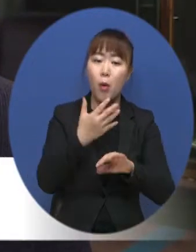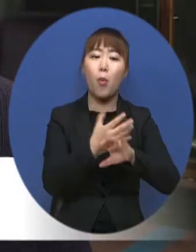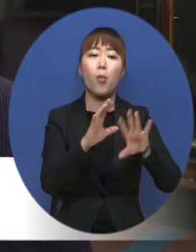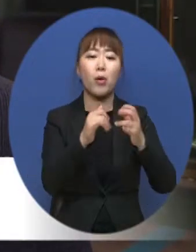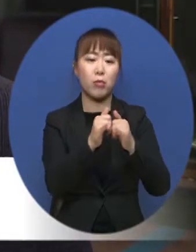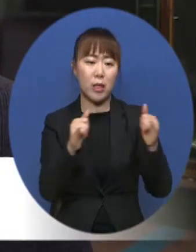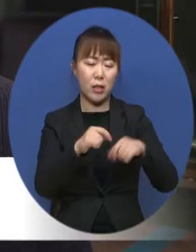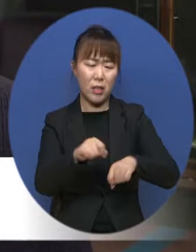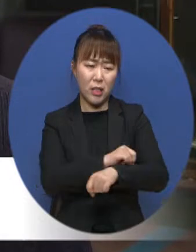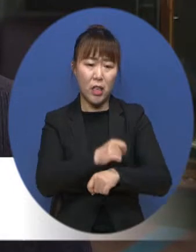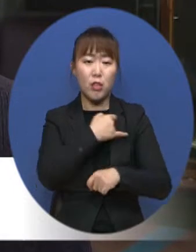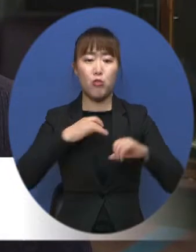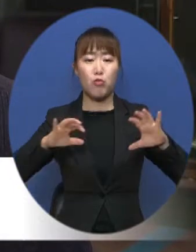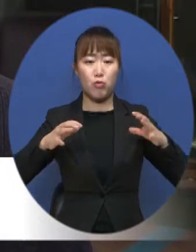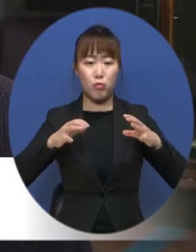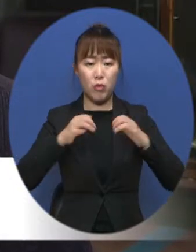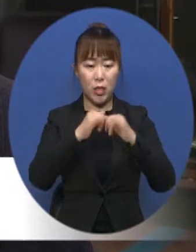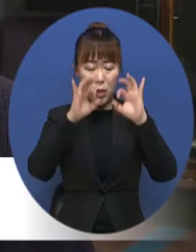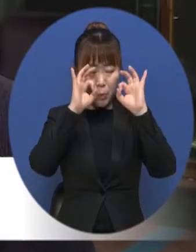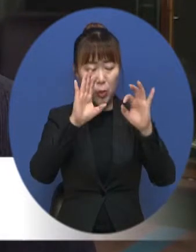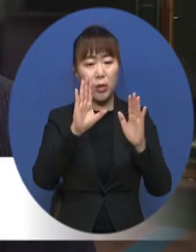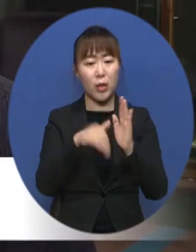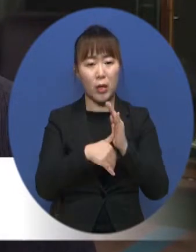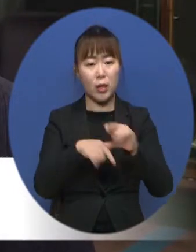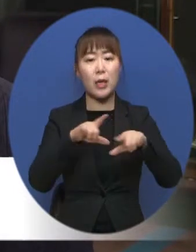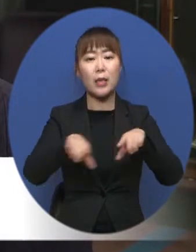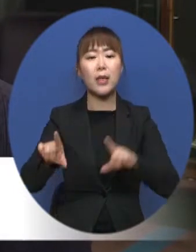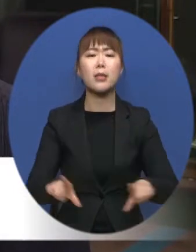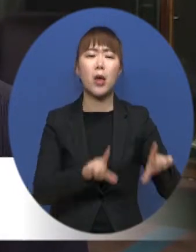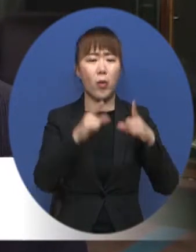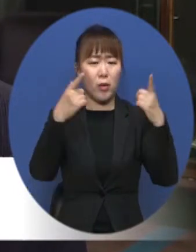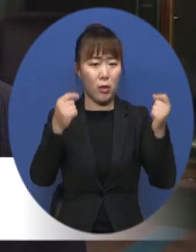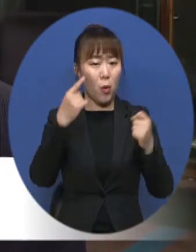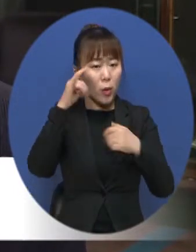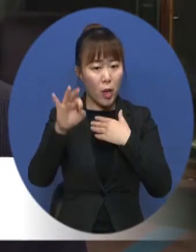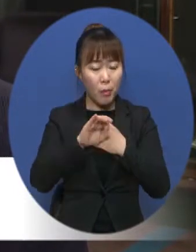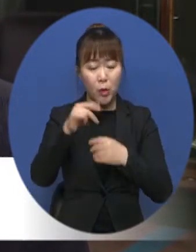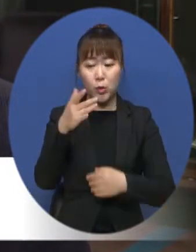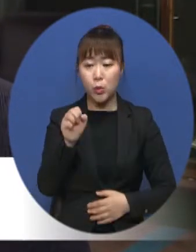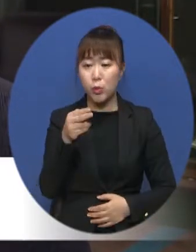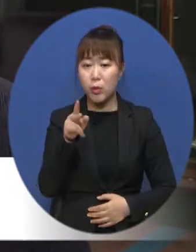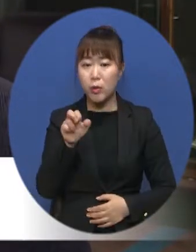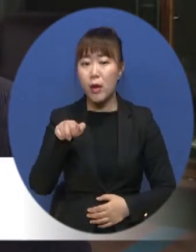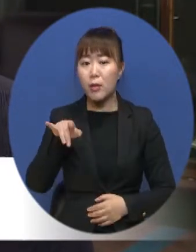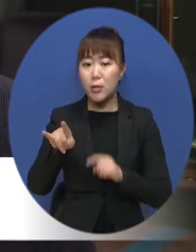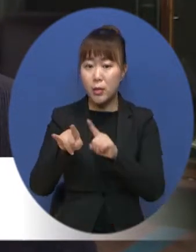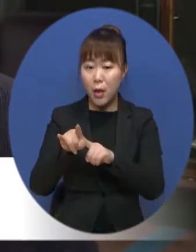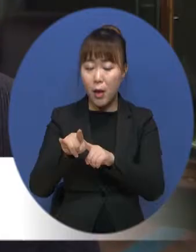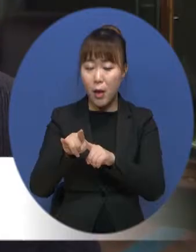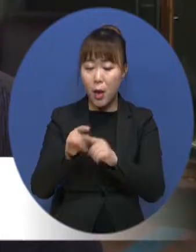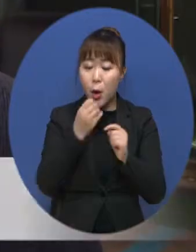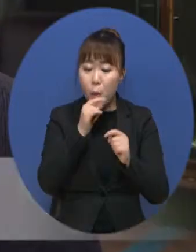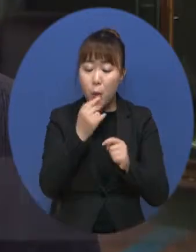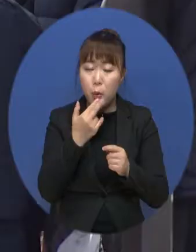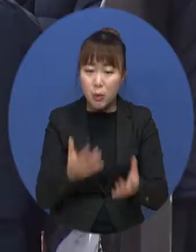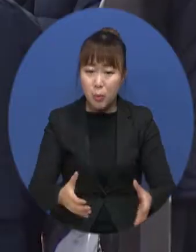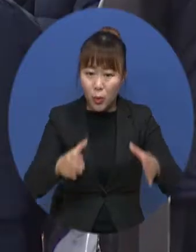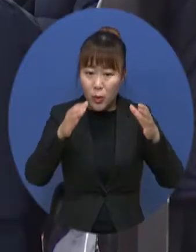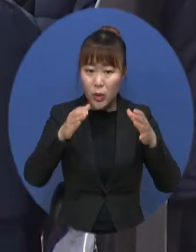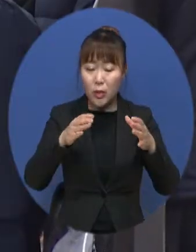즉 중국인들이 보기에는 그분들이 일상생활이거든요. 왜냐 그러면 정량제 봉투를 그분들은 시행하고 있지 않기 때문에 그